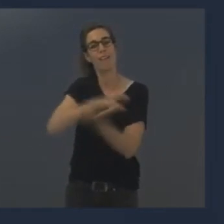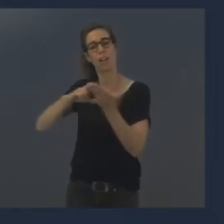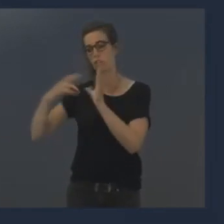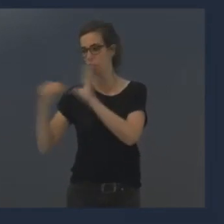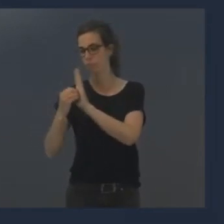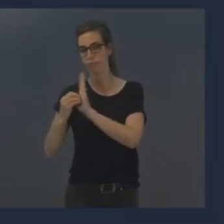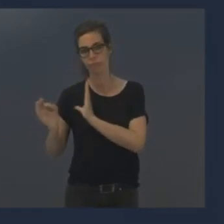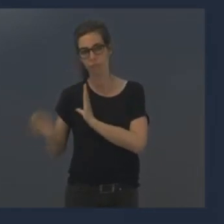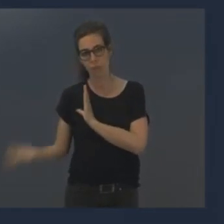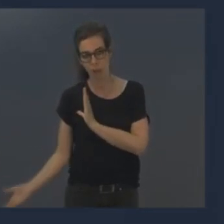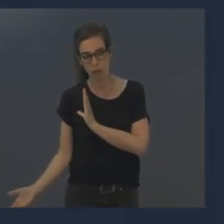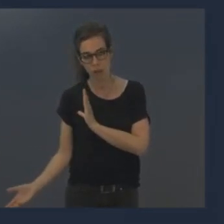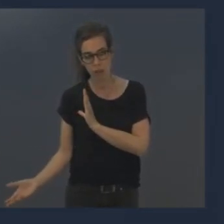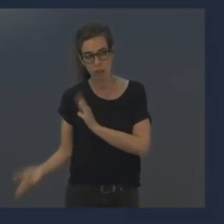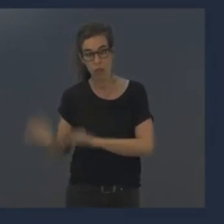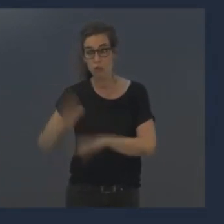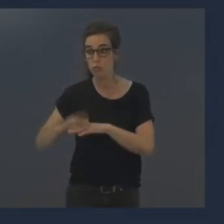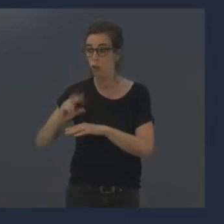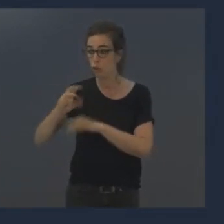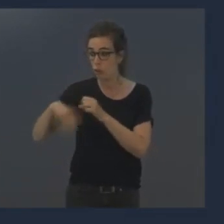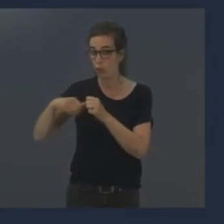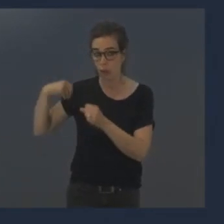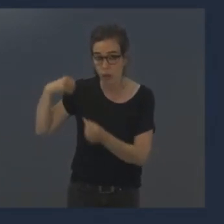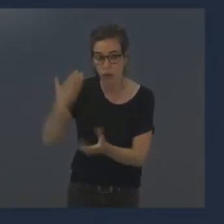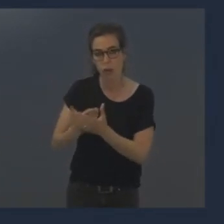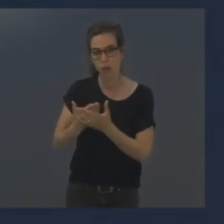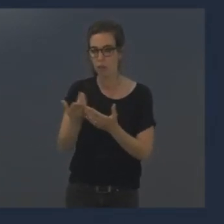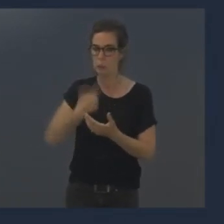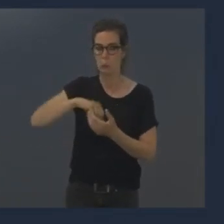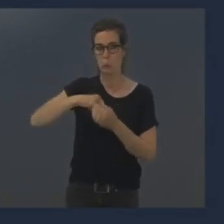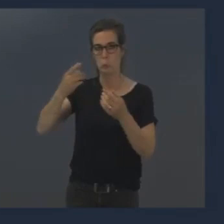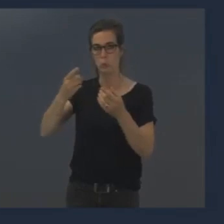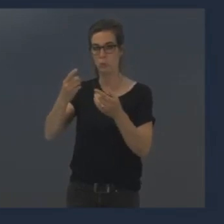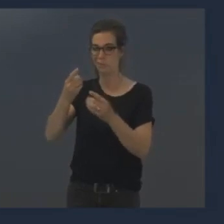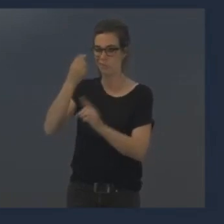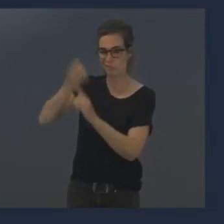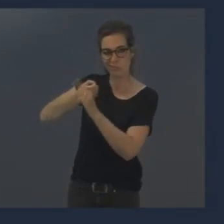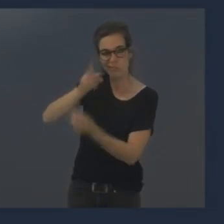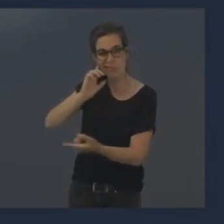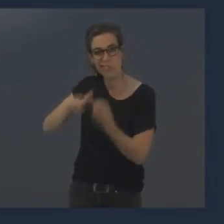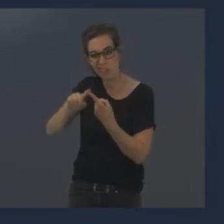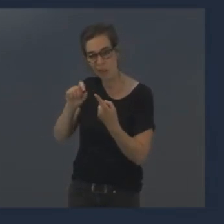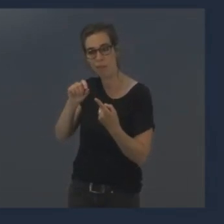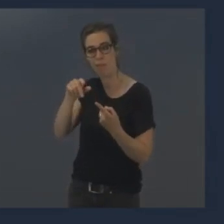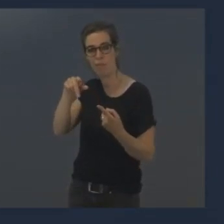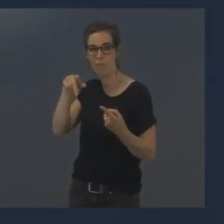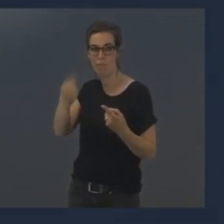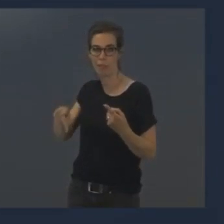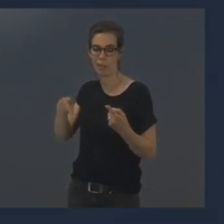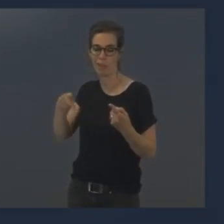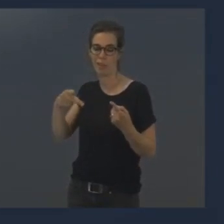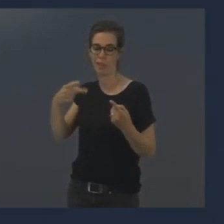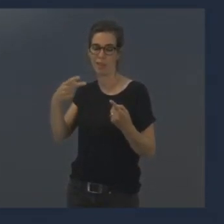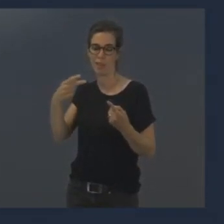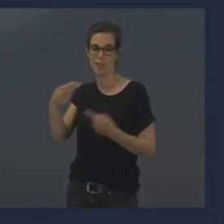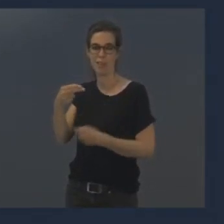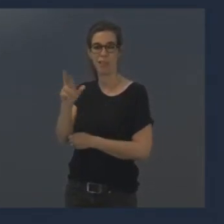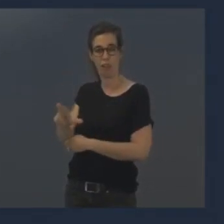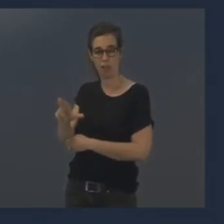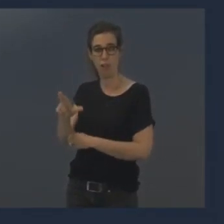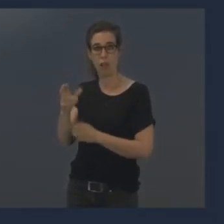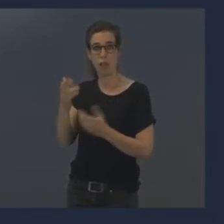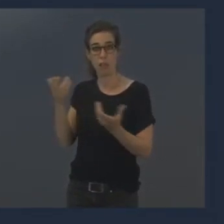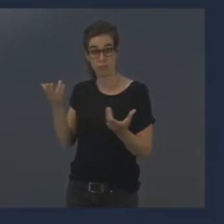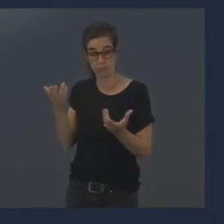le porte-étendard de notre région pour le développement durable. Les parcs naturels régionaux prouvent qu'il est possible de vivre et